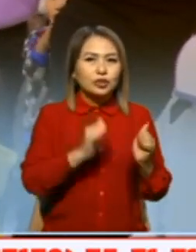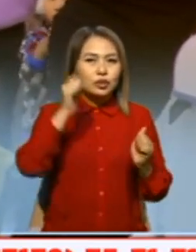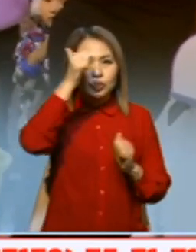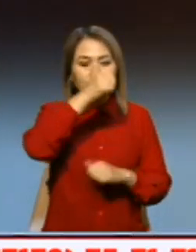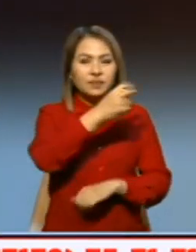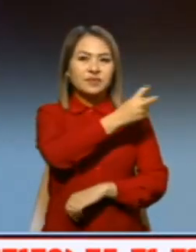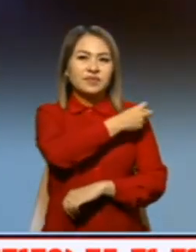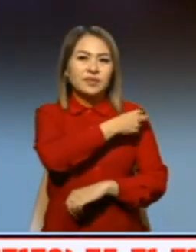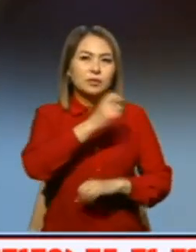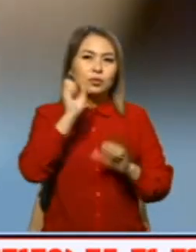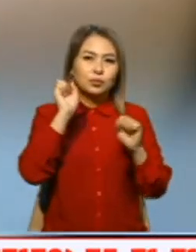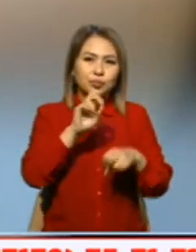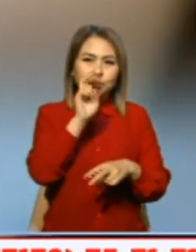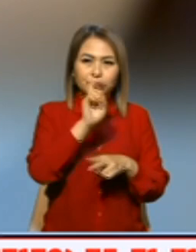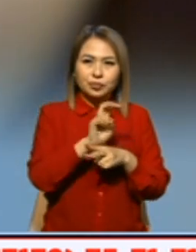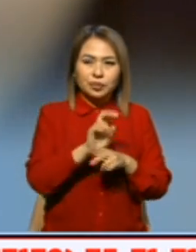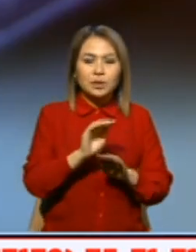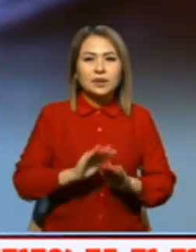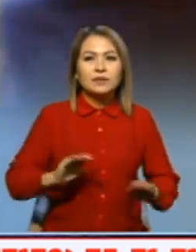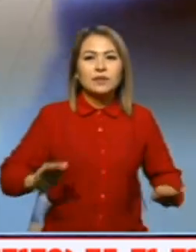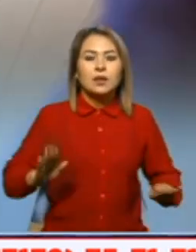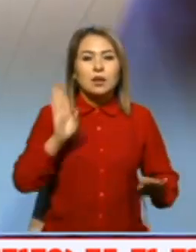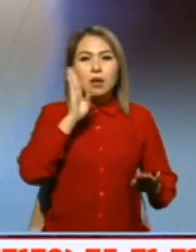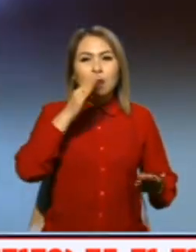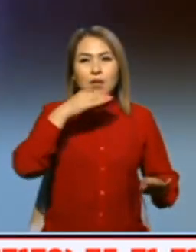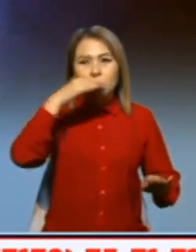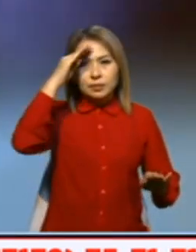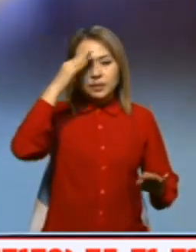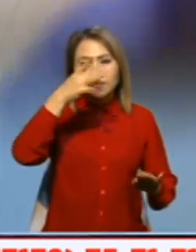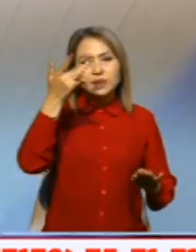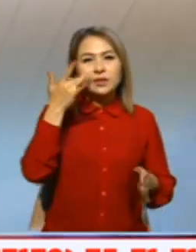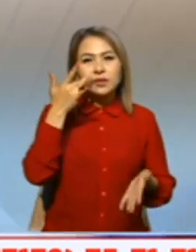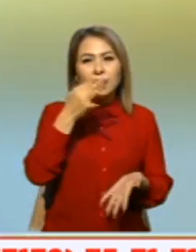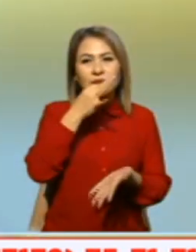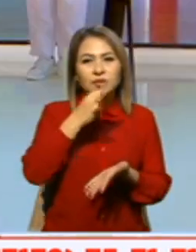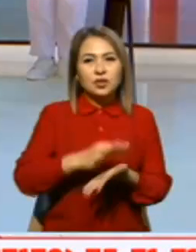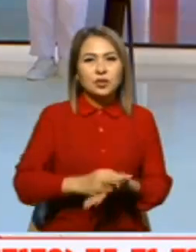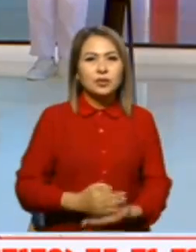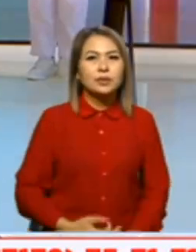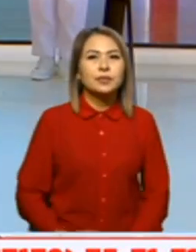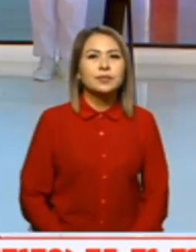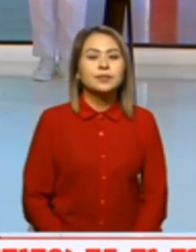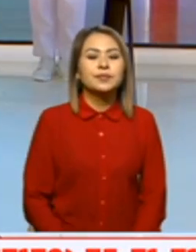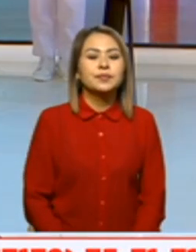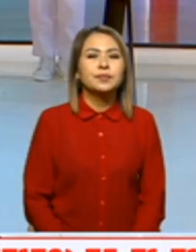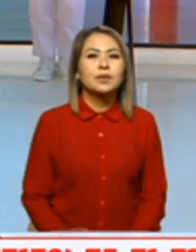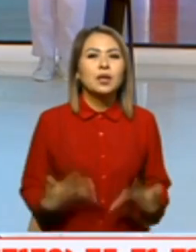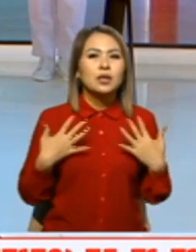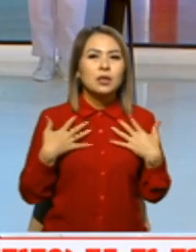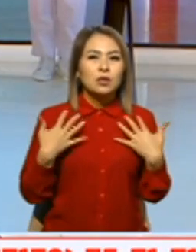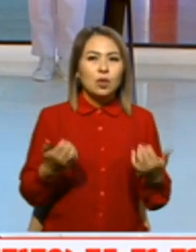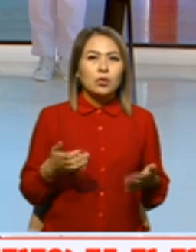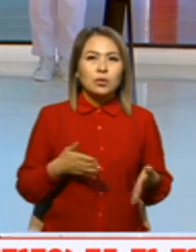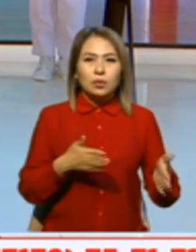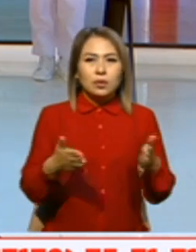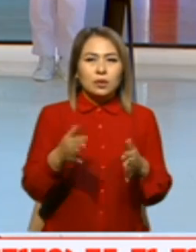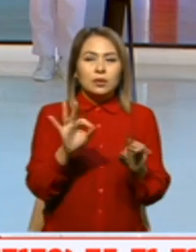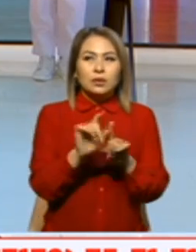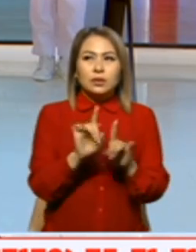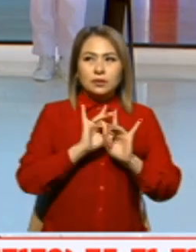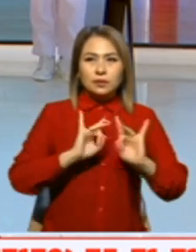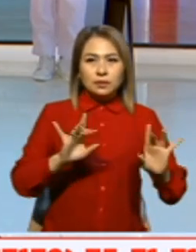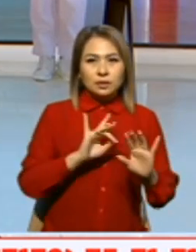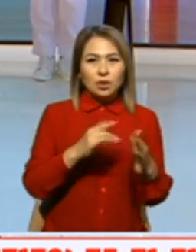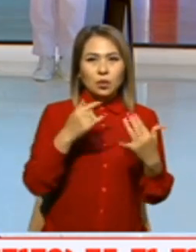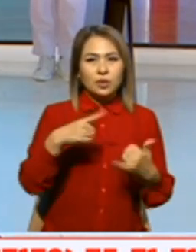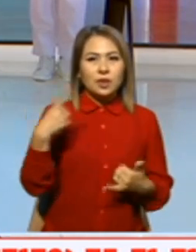тексерістен өткізіңіз. Бала денсаулығына ата-ана жауапты екенін ұмытпаңыз. Саулыққа жол іздейтін теледәрігер тікелей эфирде. Біз